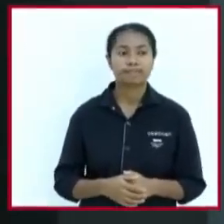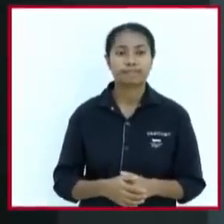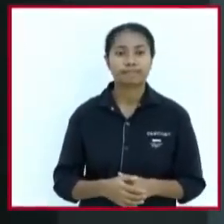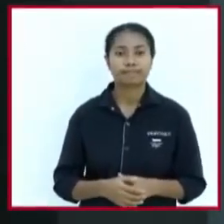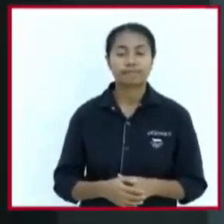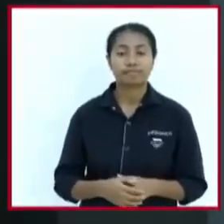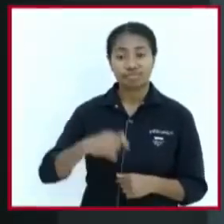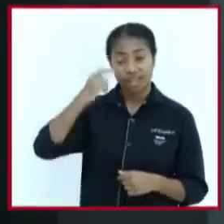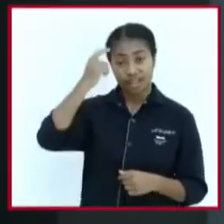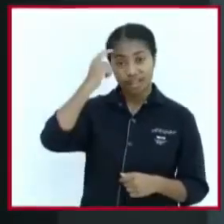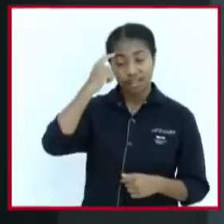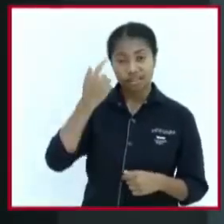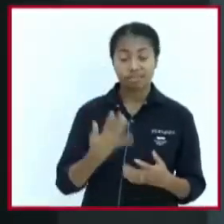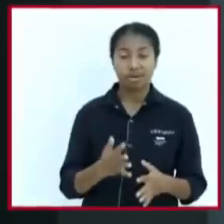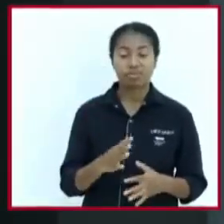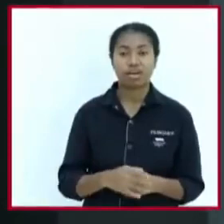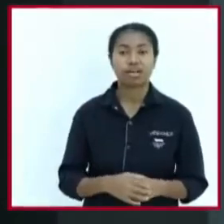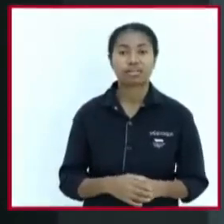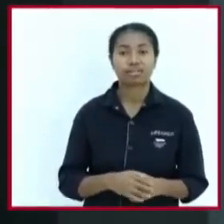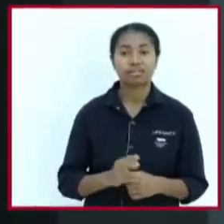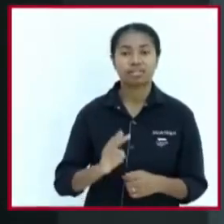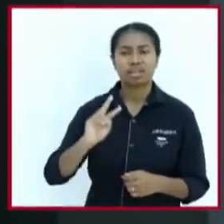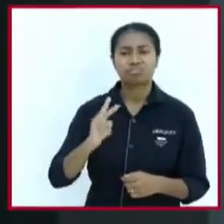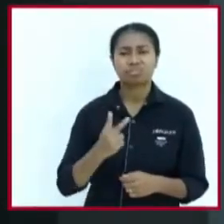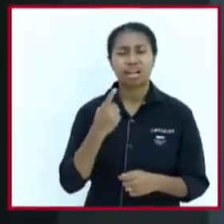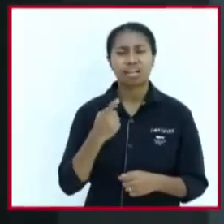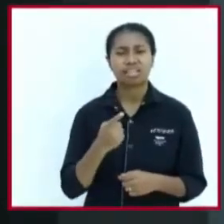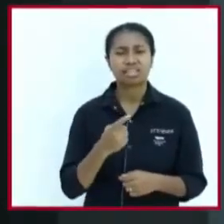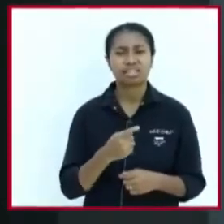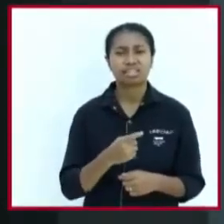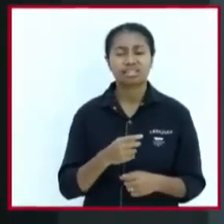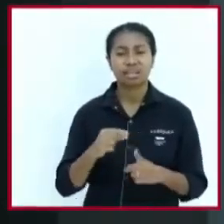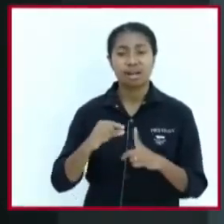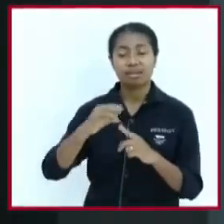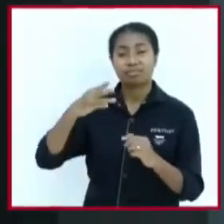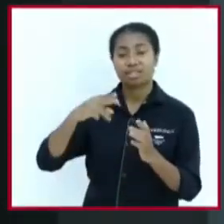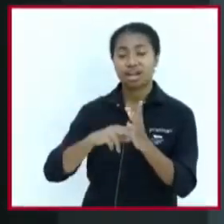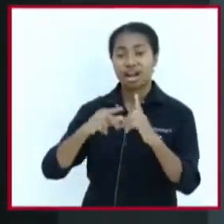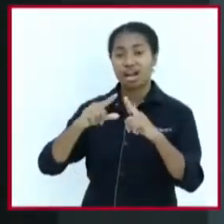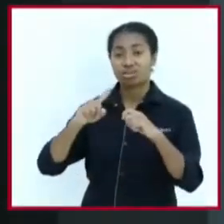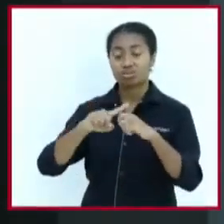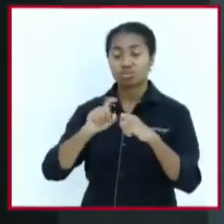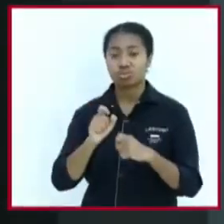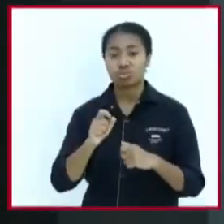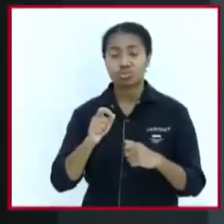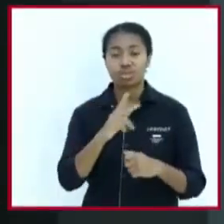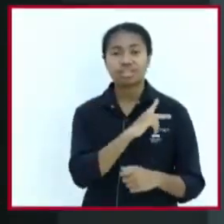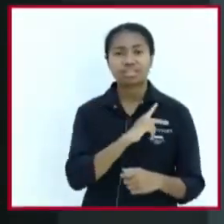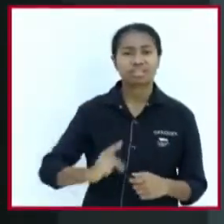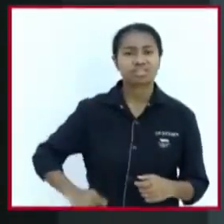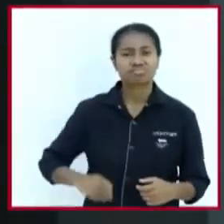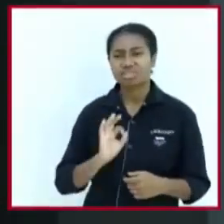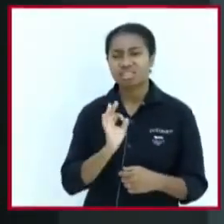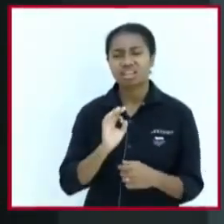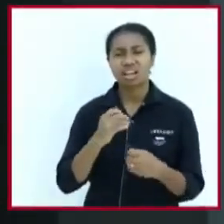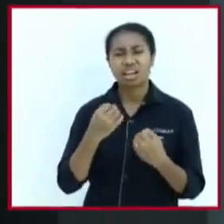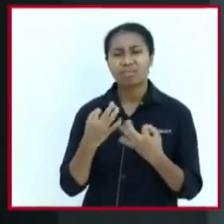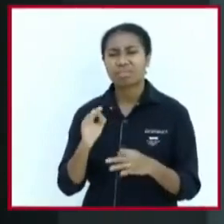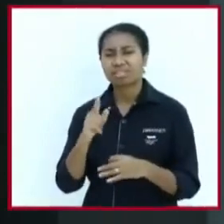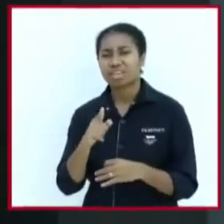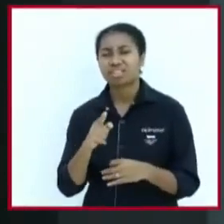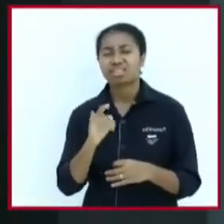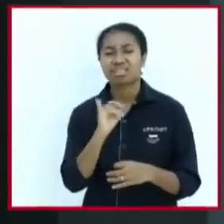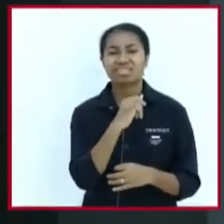Hai ingat bahwa beralihnya banyak orang Kristen masuk agama lain tidak terlepas dari kesalahan